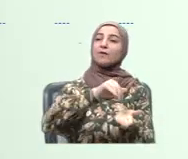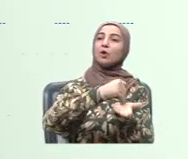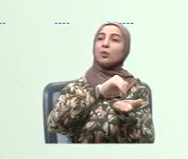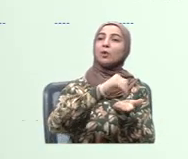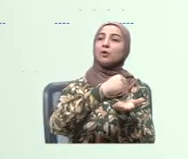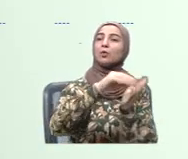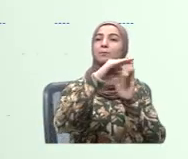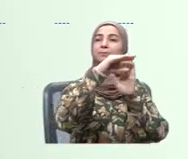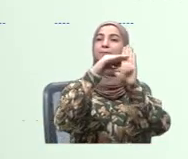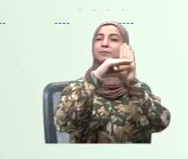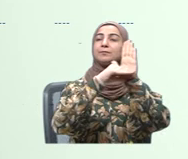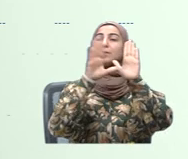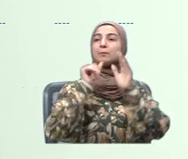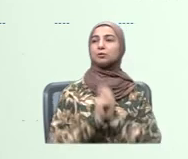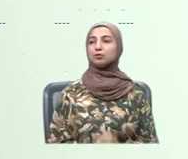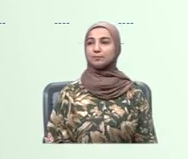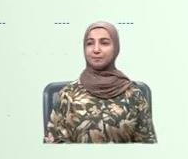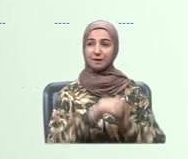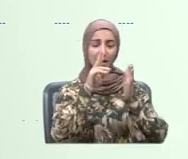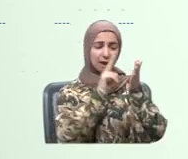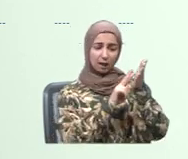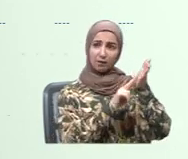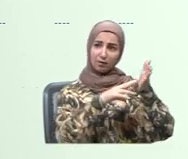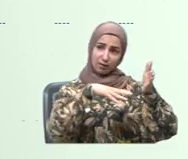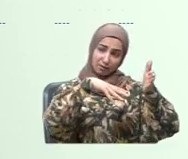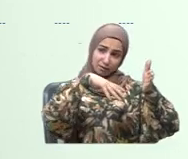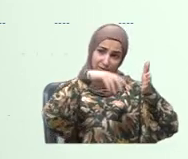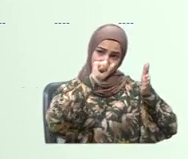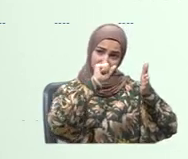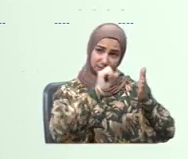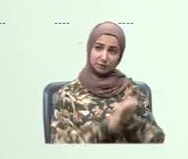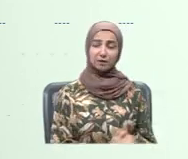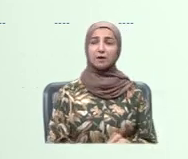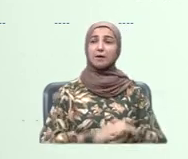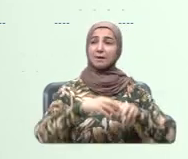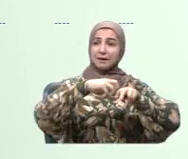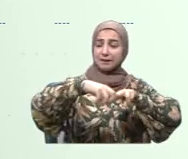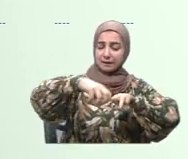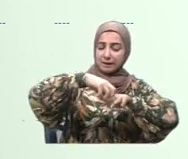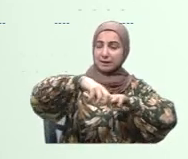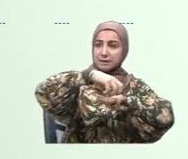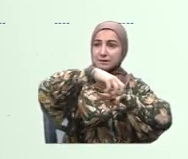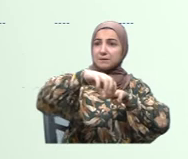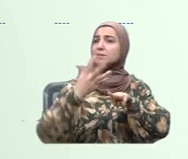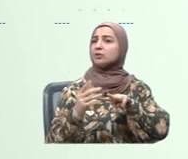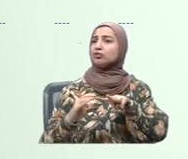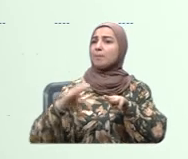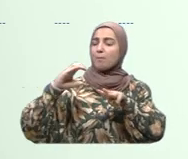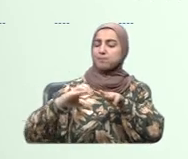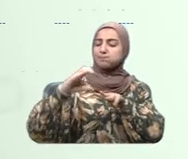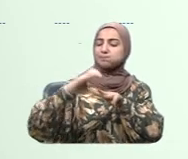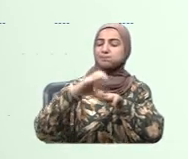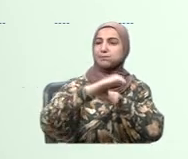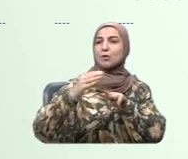لكل مقطع. بعد قراءتك ستعرف أنه يمكن تقسيم هذا النص إلى ثلاثة